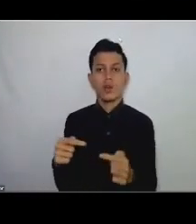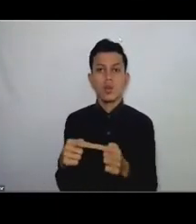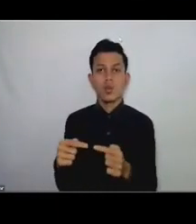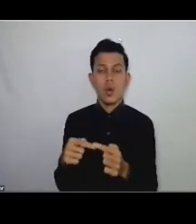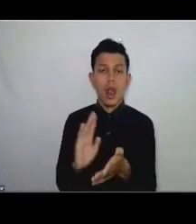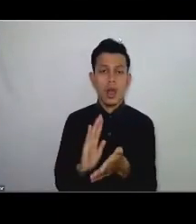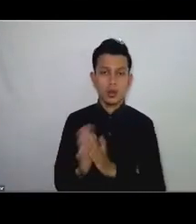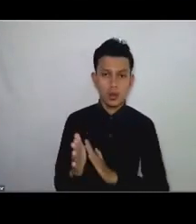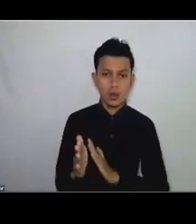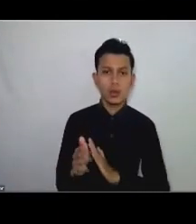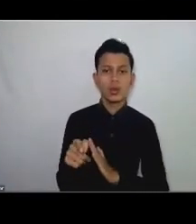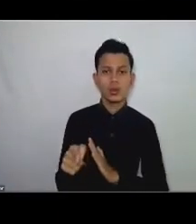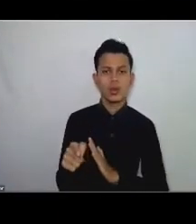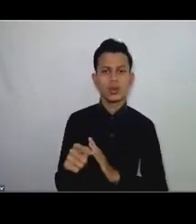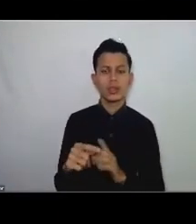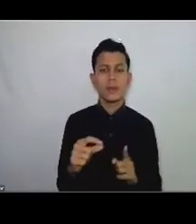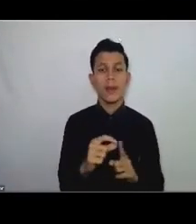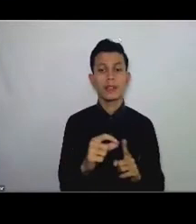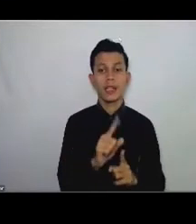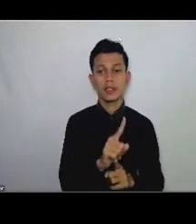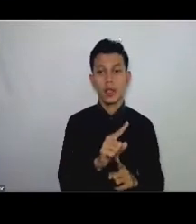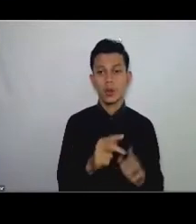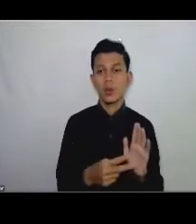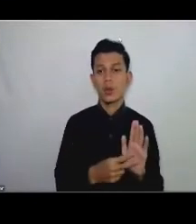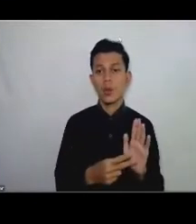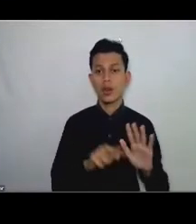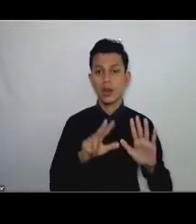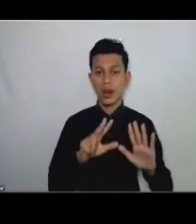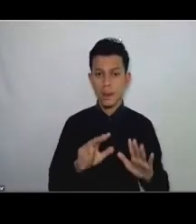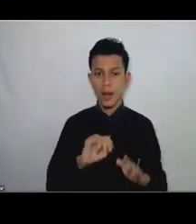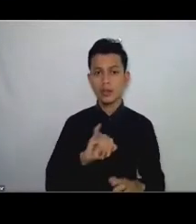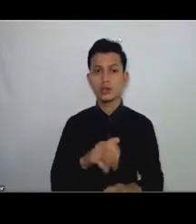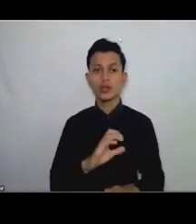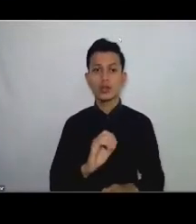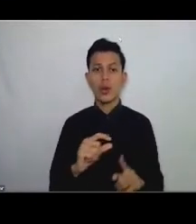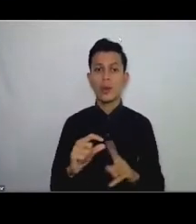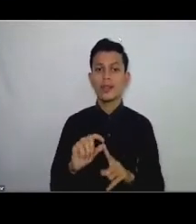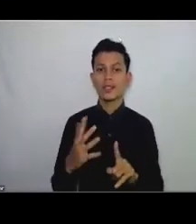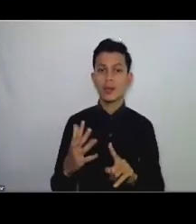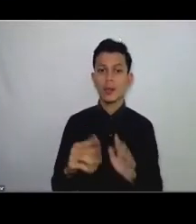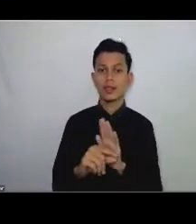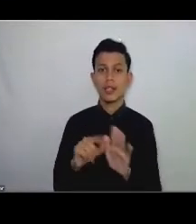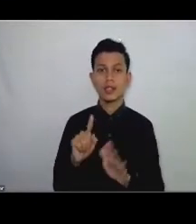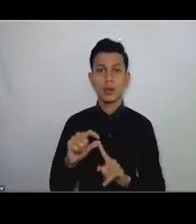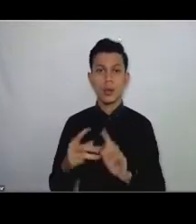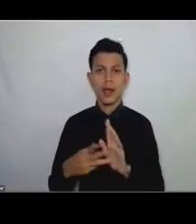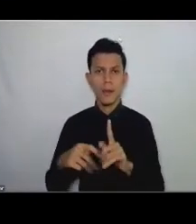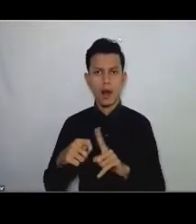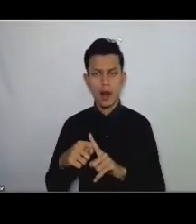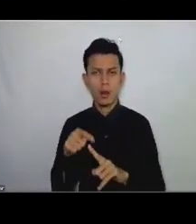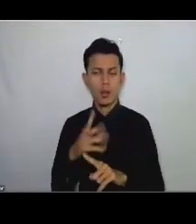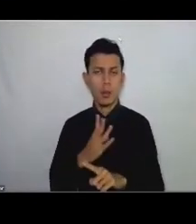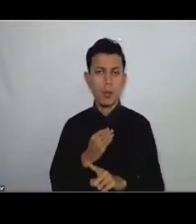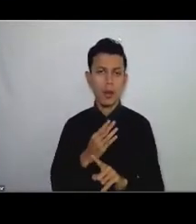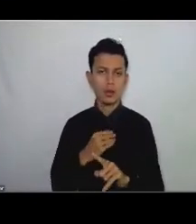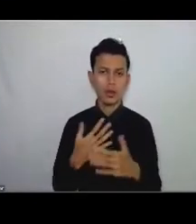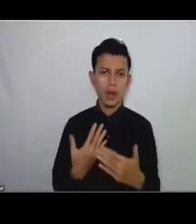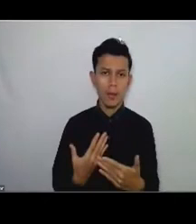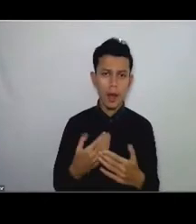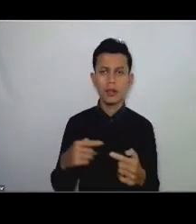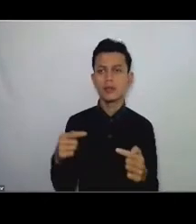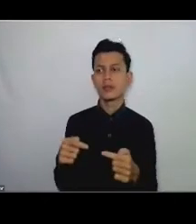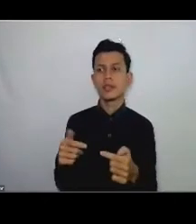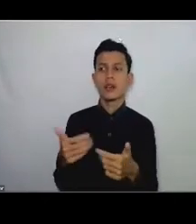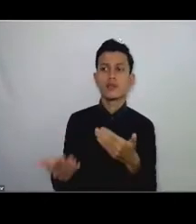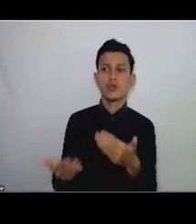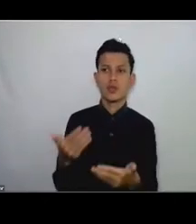angka 8 junto pasal 15 ayat 1 pmk1 2023 adalah kepentingan yang langsung terganggu dan